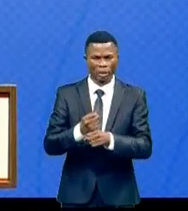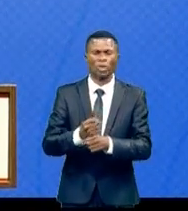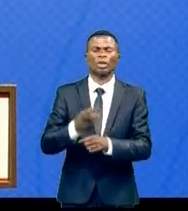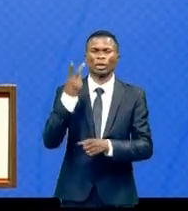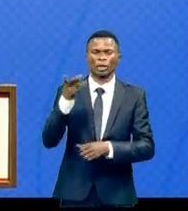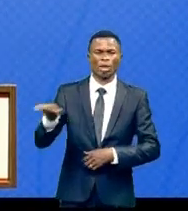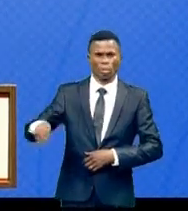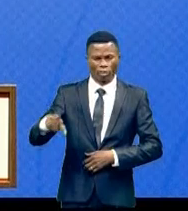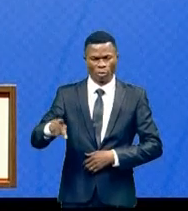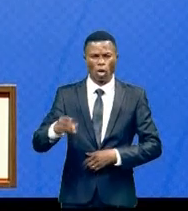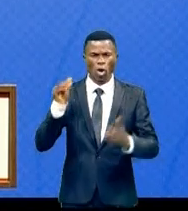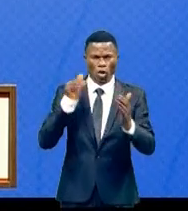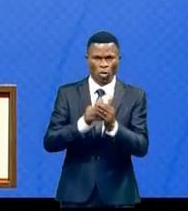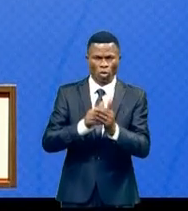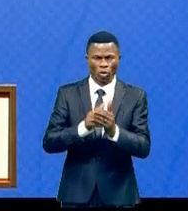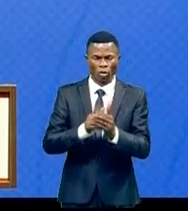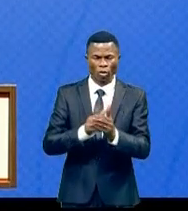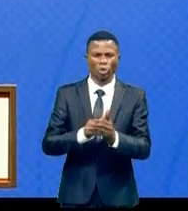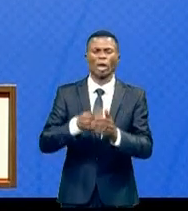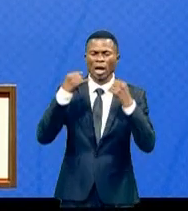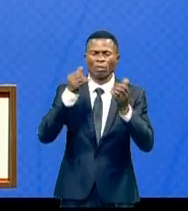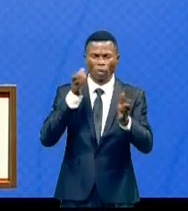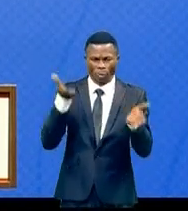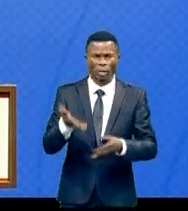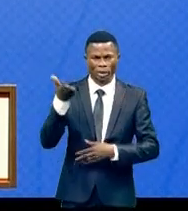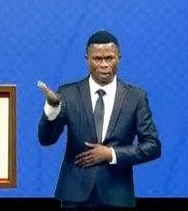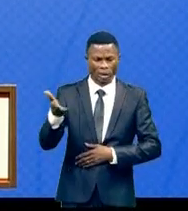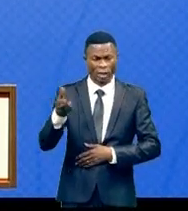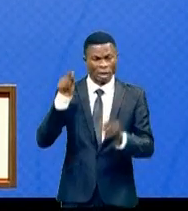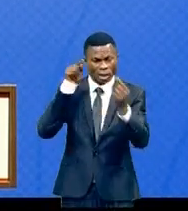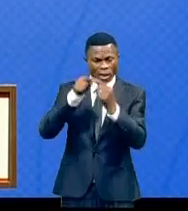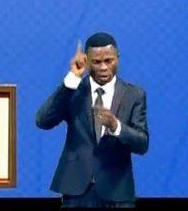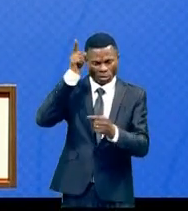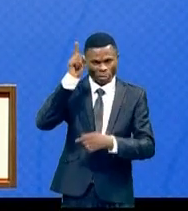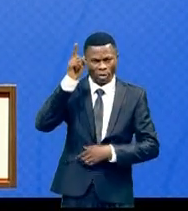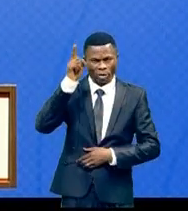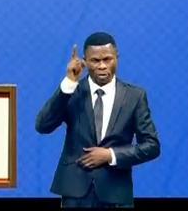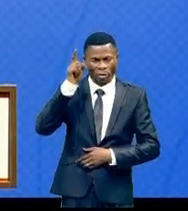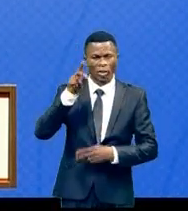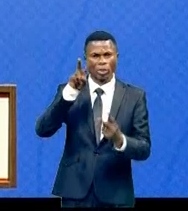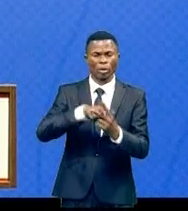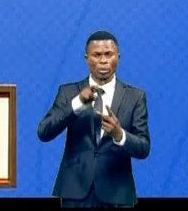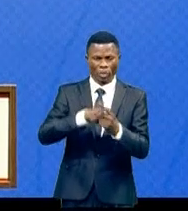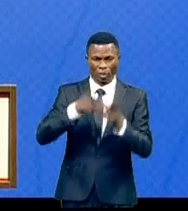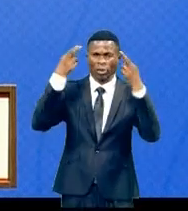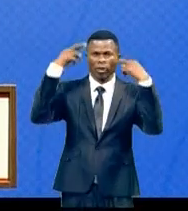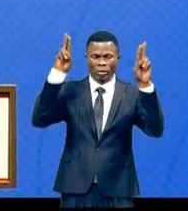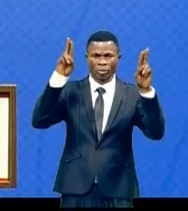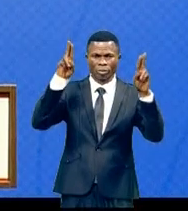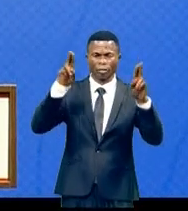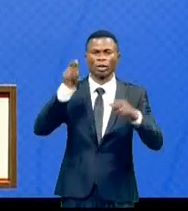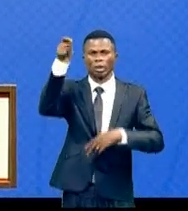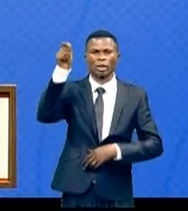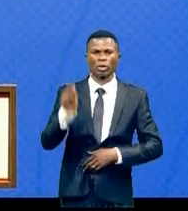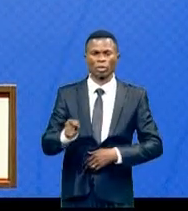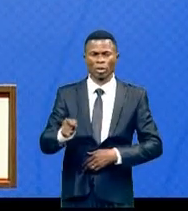siège au regard des nouvelles donnes en présence, dans l'objectif ultime de garantir le succès de nos forces